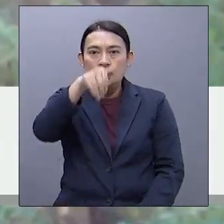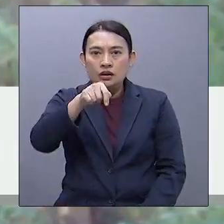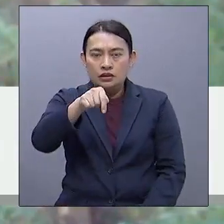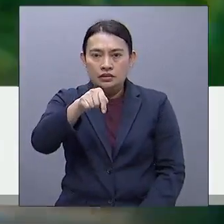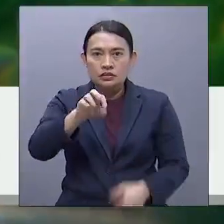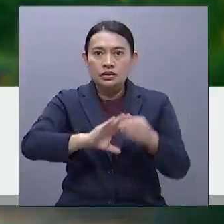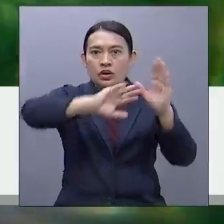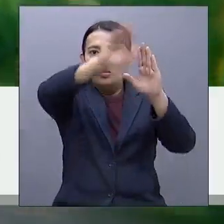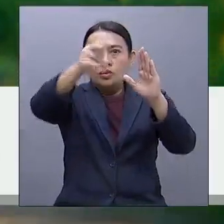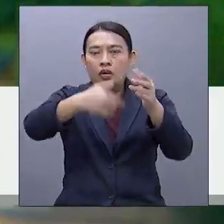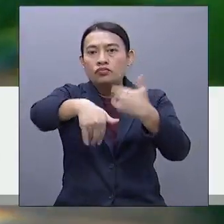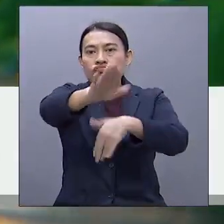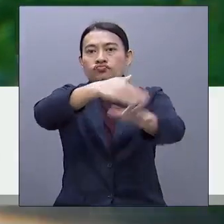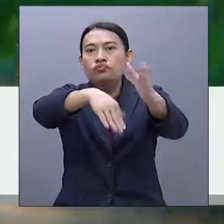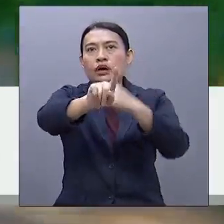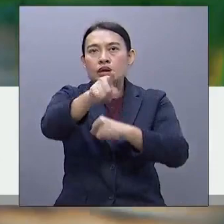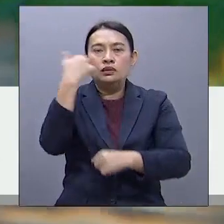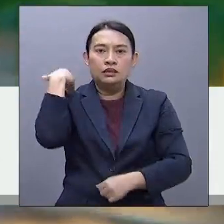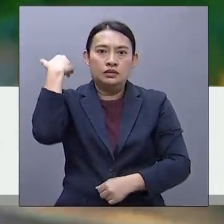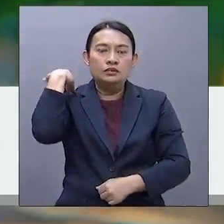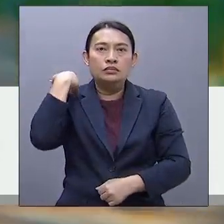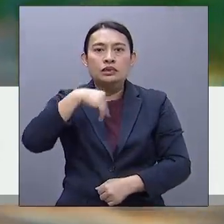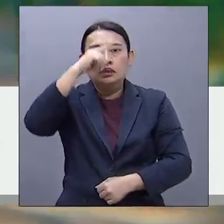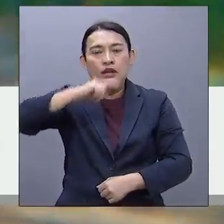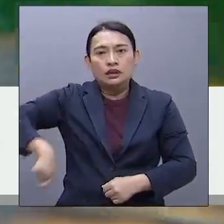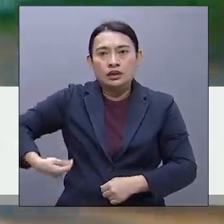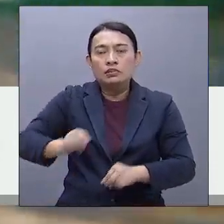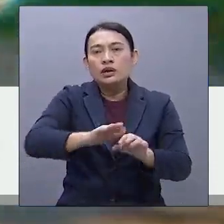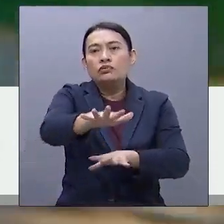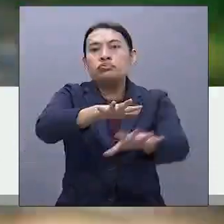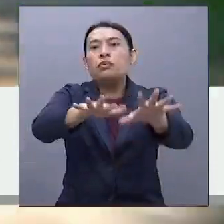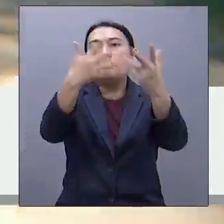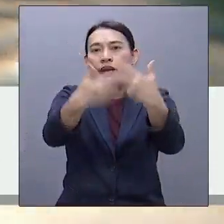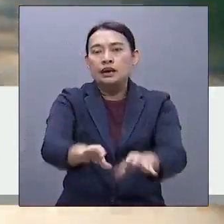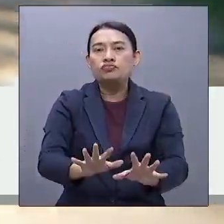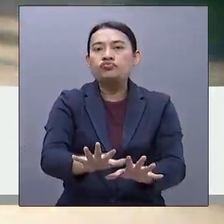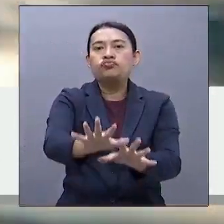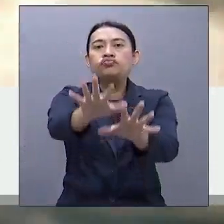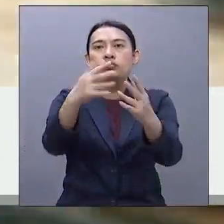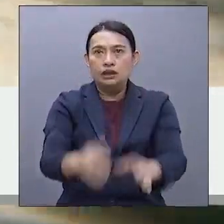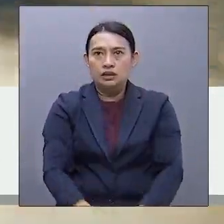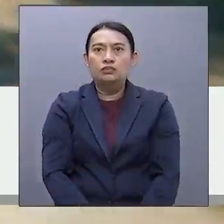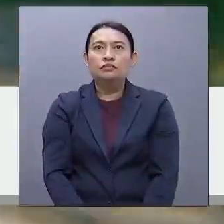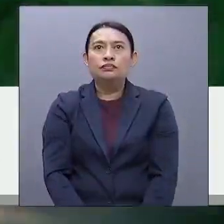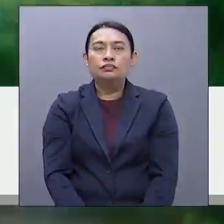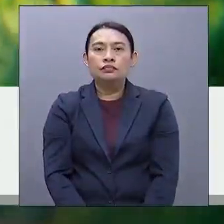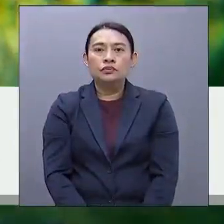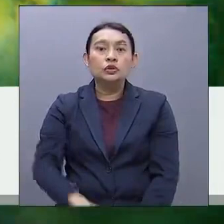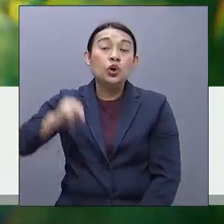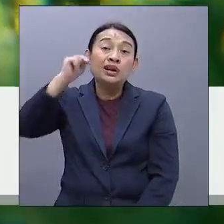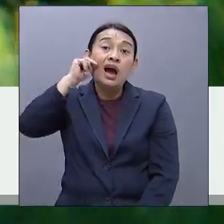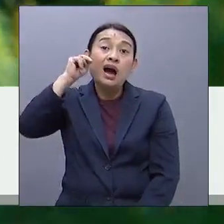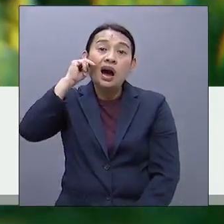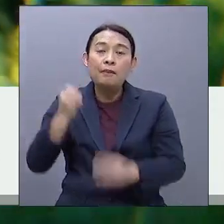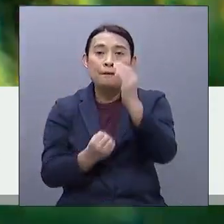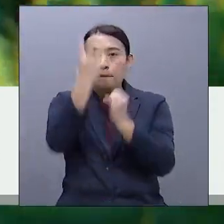ขึ้นเขาบริเวณชายแดนไทยกัมพูชาไปแล้วนะคะส่วนสถานการณ์น้ำป่าที่บ่าล